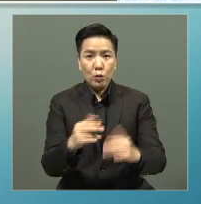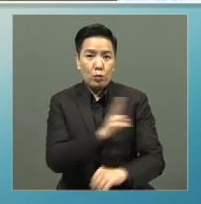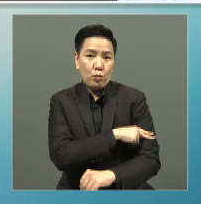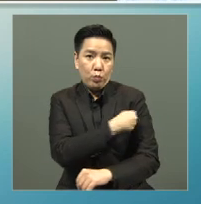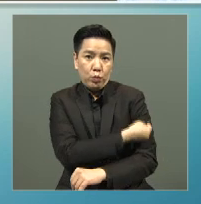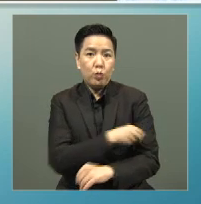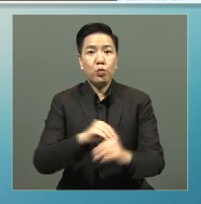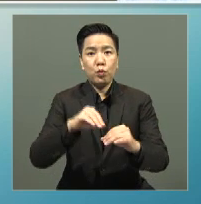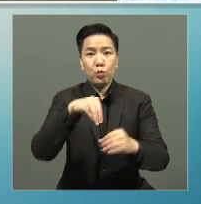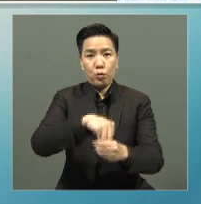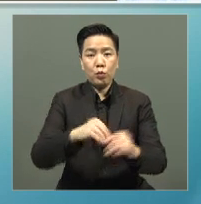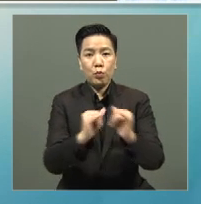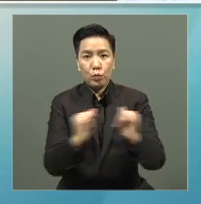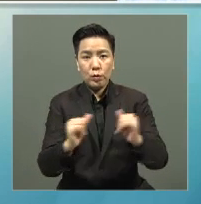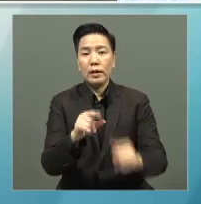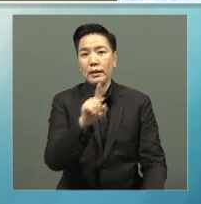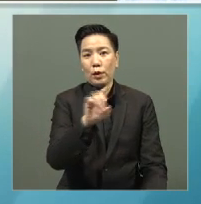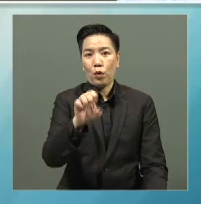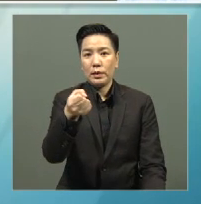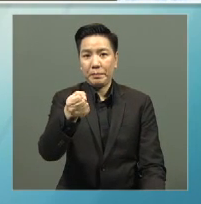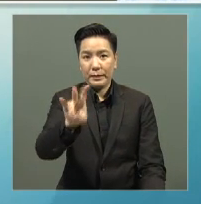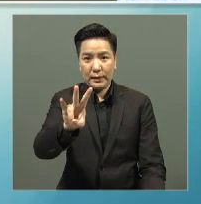คนเหมือนเดิมนะครับยังรักษาตัวอยู่ในโรงพยาบาล117